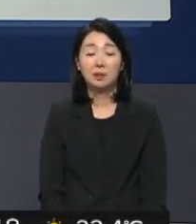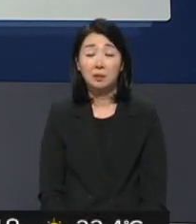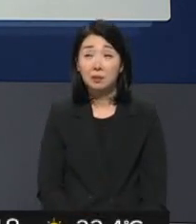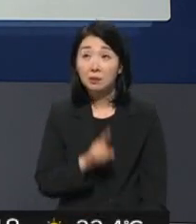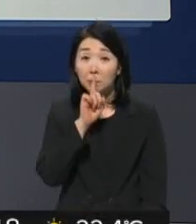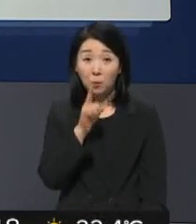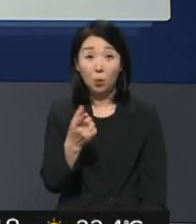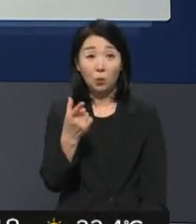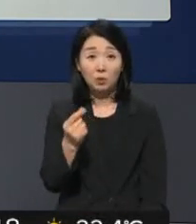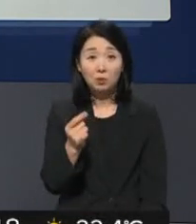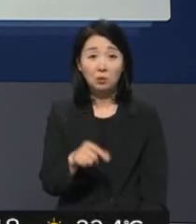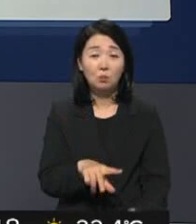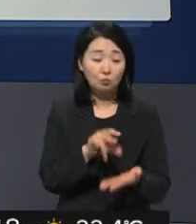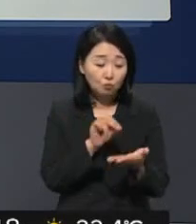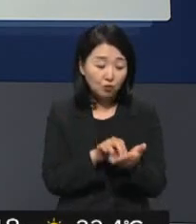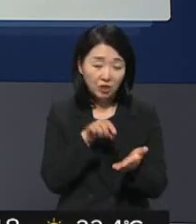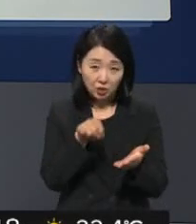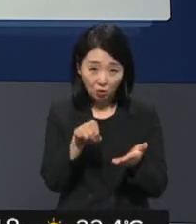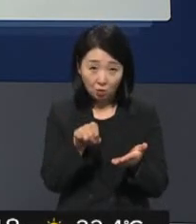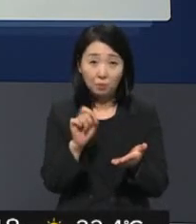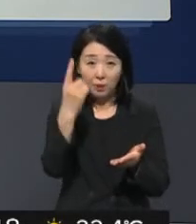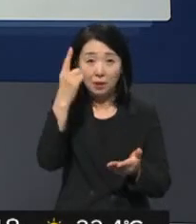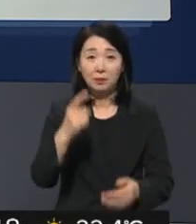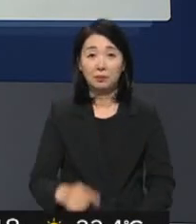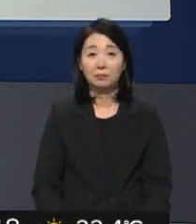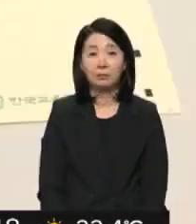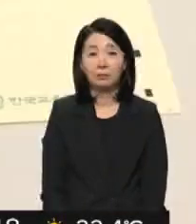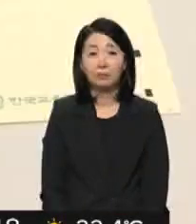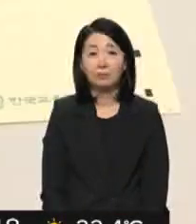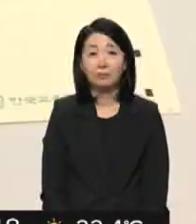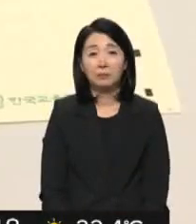들으신 것처럼 바로 문제는 여기에서 발생합니다.